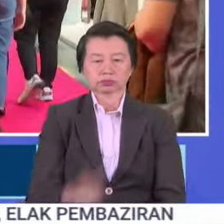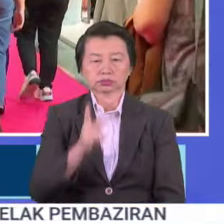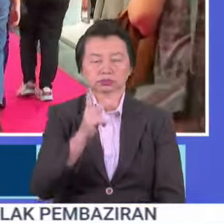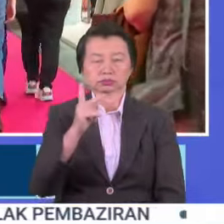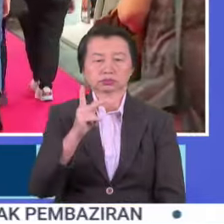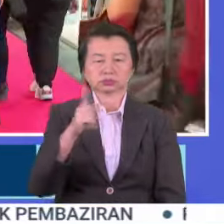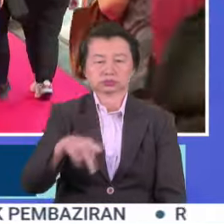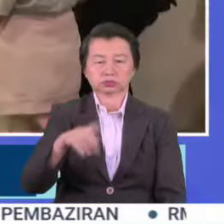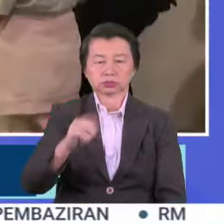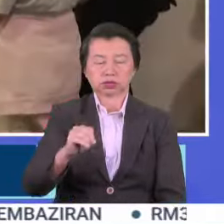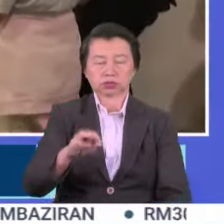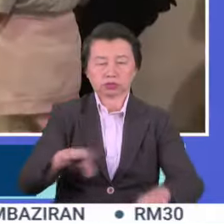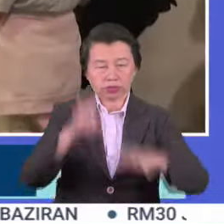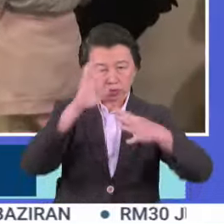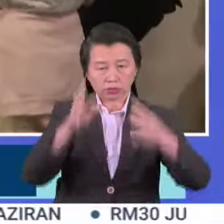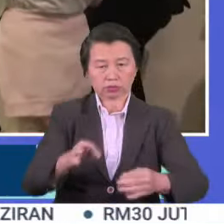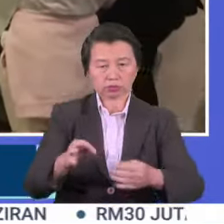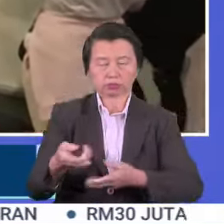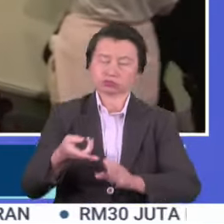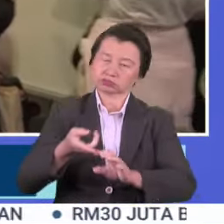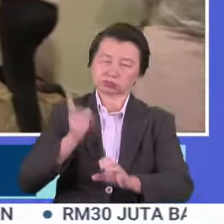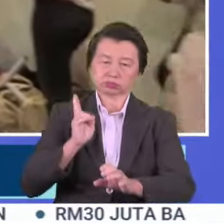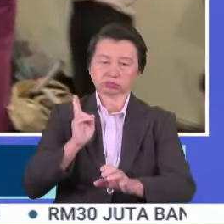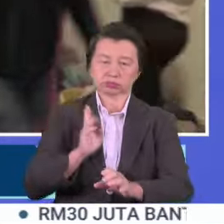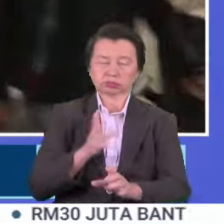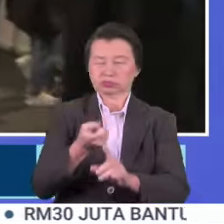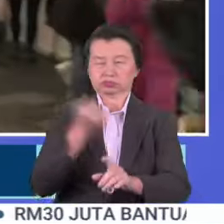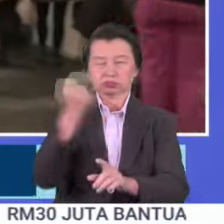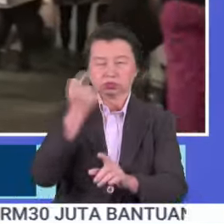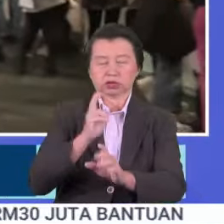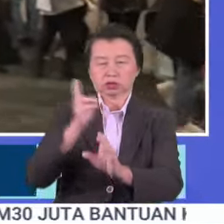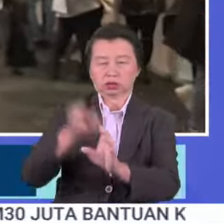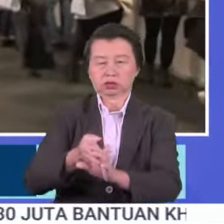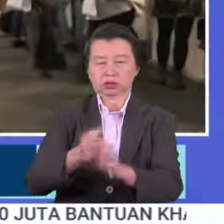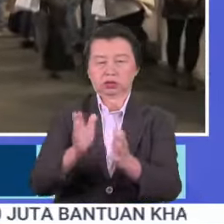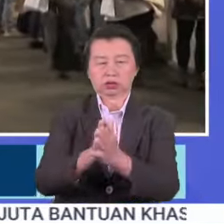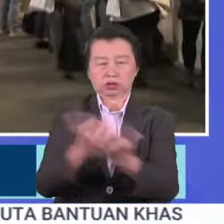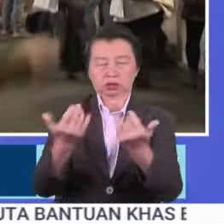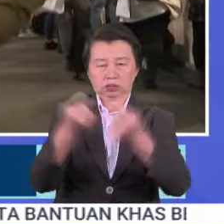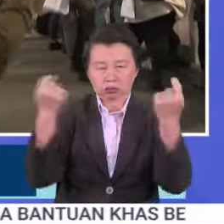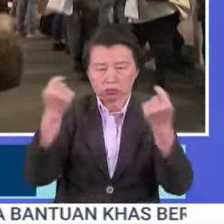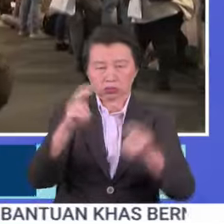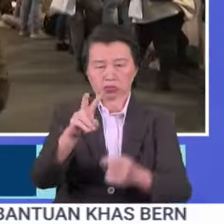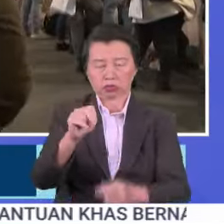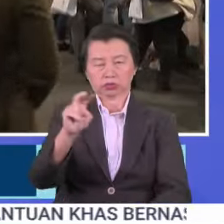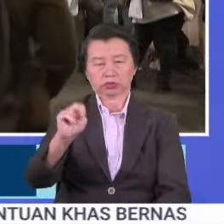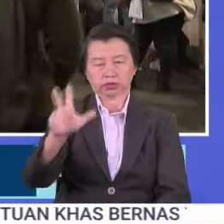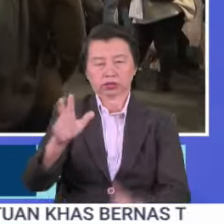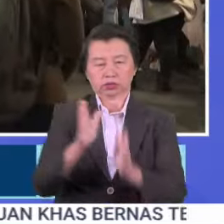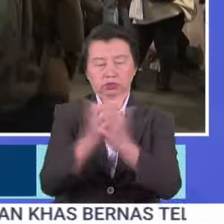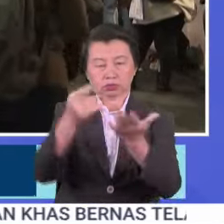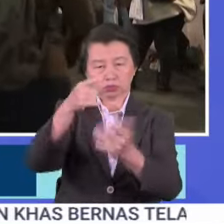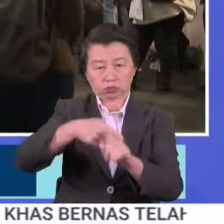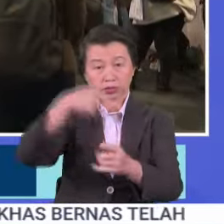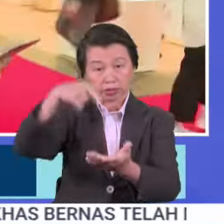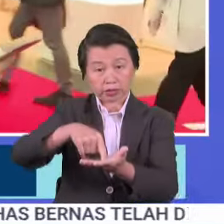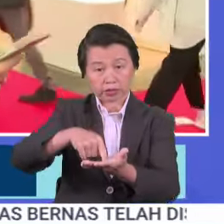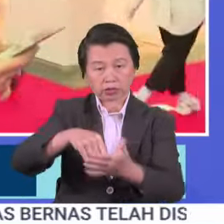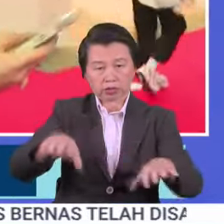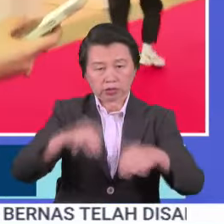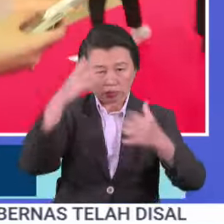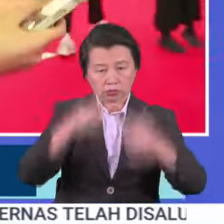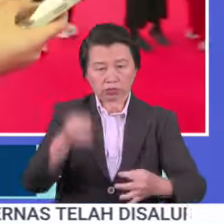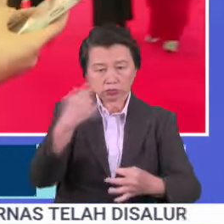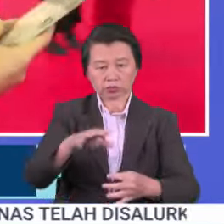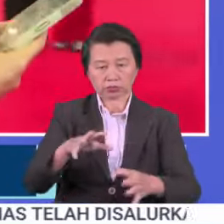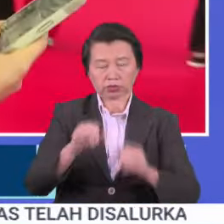Kementerian Pendidikan mengambil keputusan menarik diri daripada menyertai Pesta Buku Frankfurt 2023 bulan ini. Keputusan itu dibuat selepas